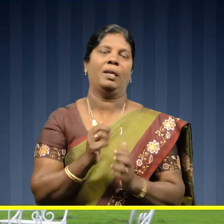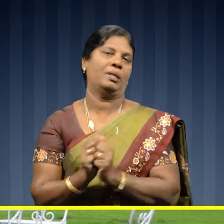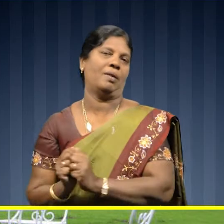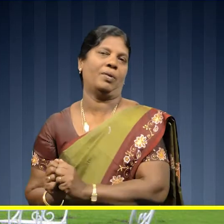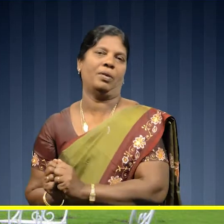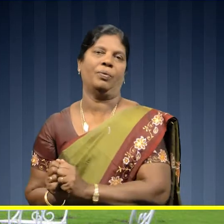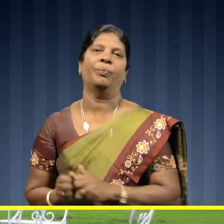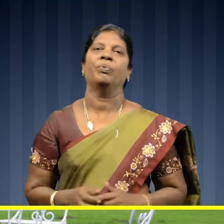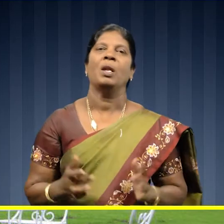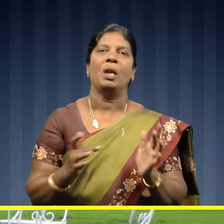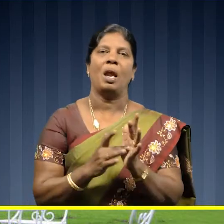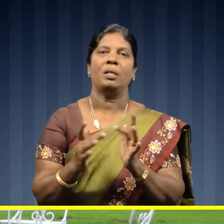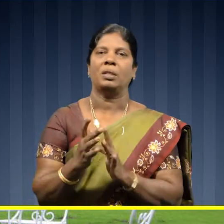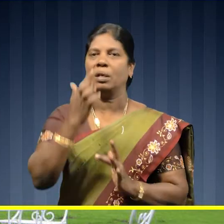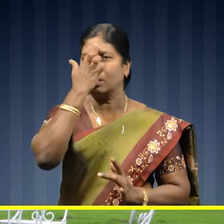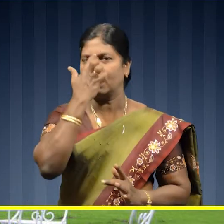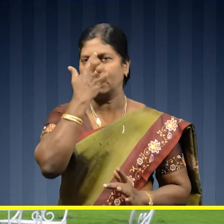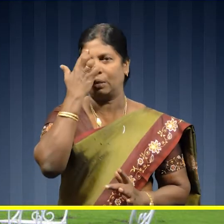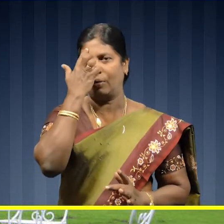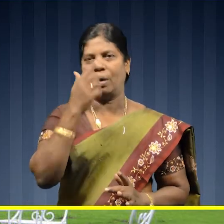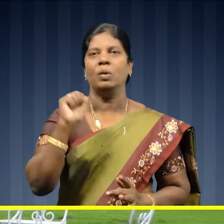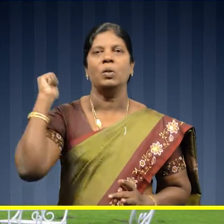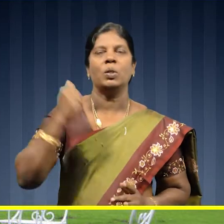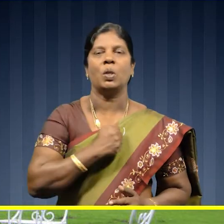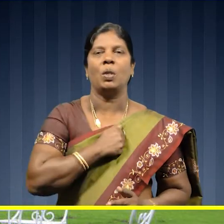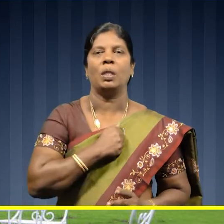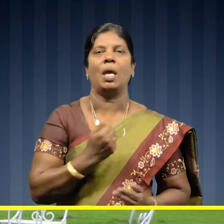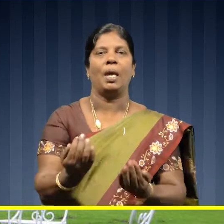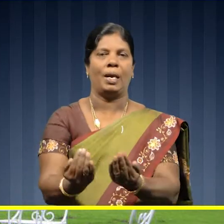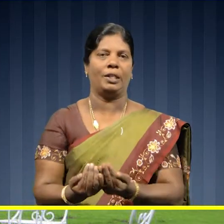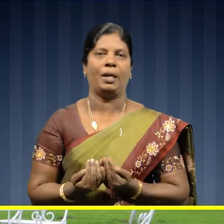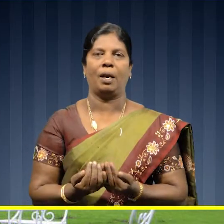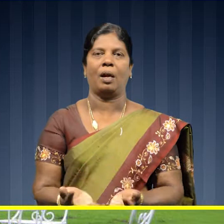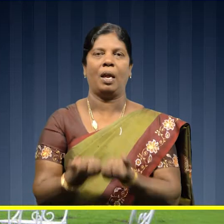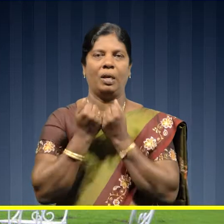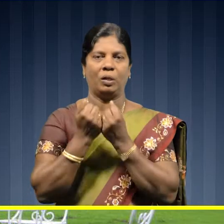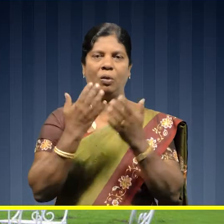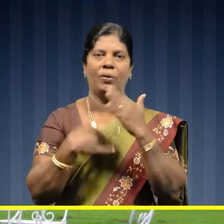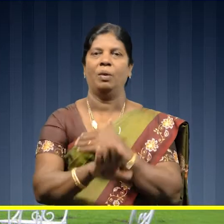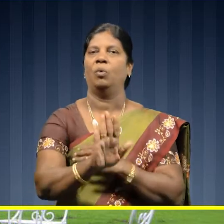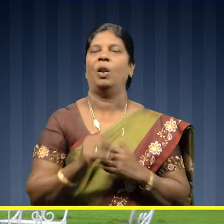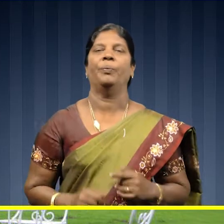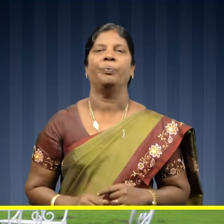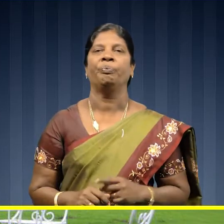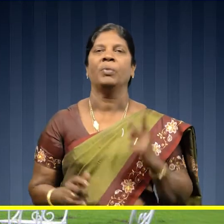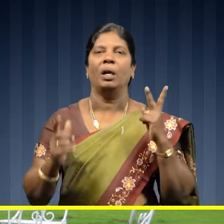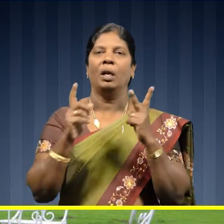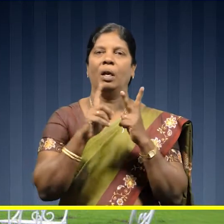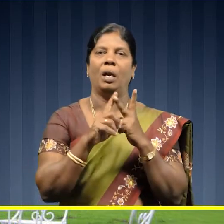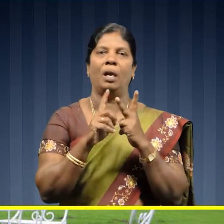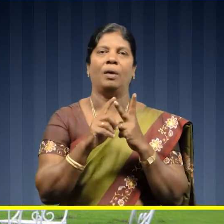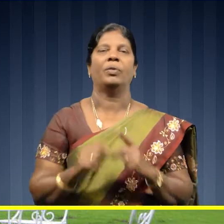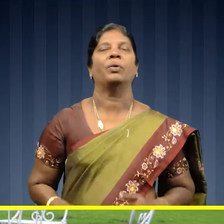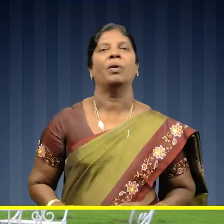சேவை செய்வது. எவ்விதமாக? இயேசு கிறிஸ்துவை நம்முடைய சொந்த இரட்சகராக ஏற்றுக்கொள்வதின்